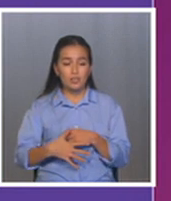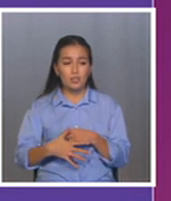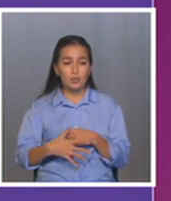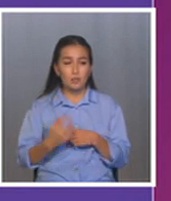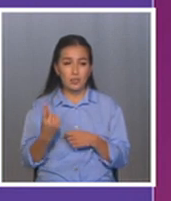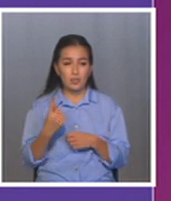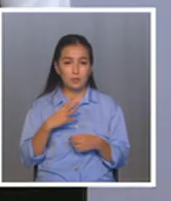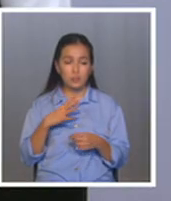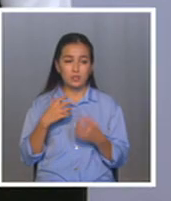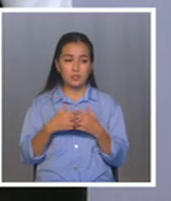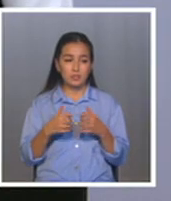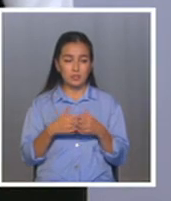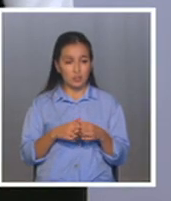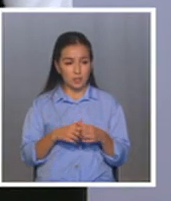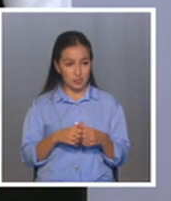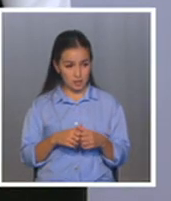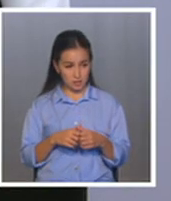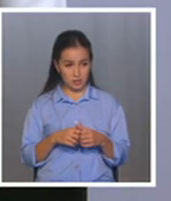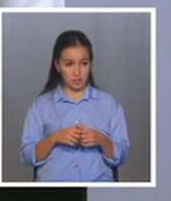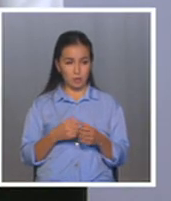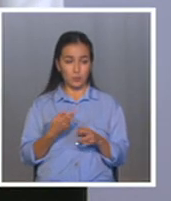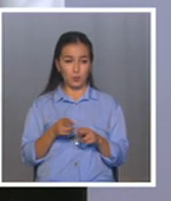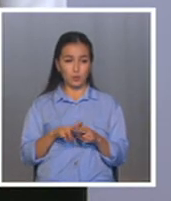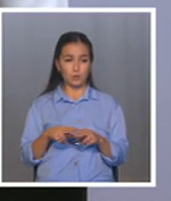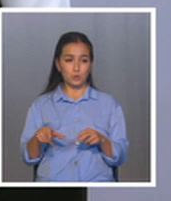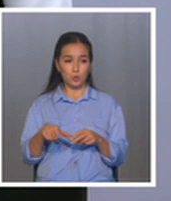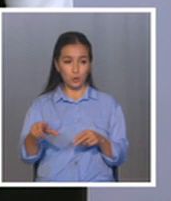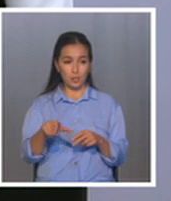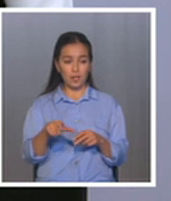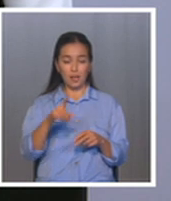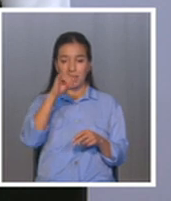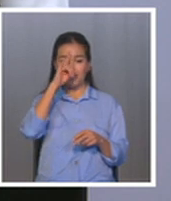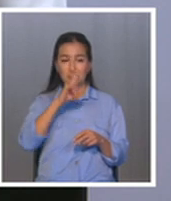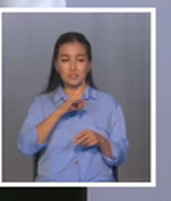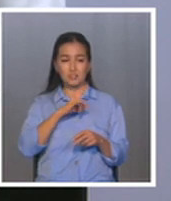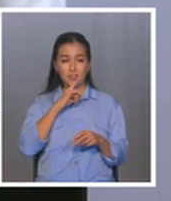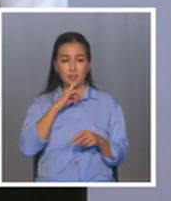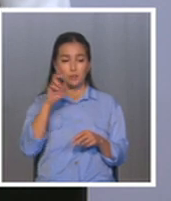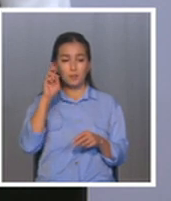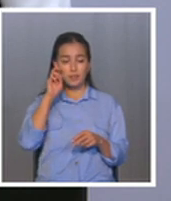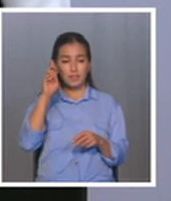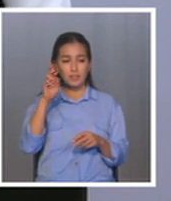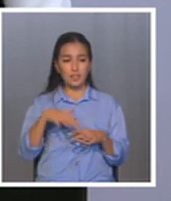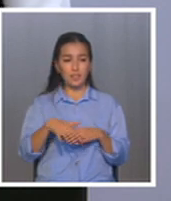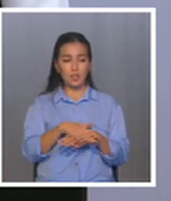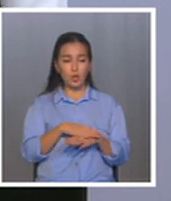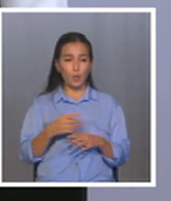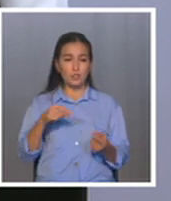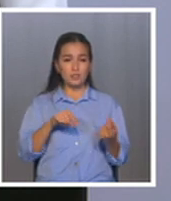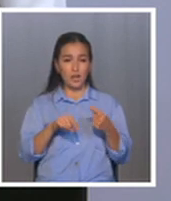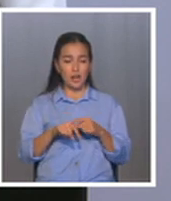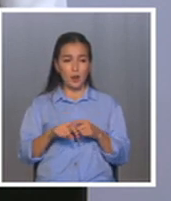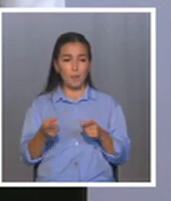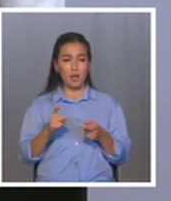болып саналды. Бұл жол Қазақстан мемлекеттерді өзара